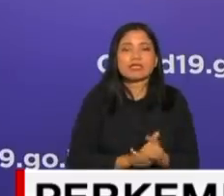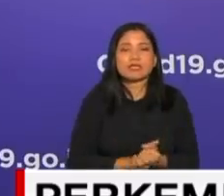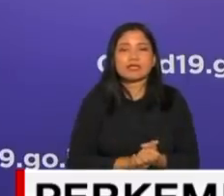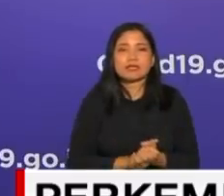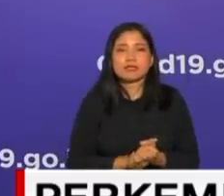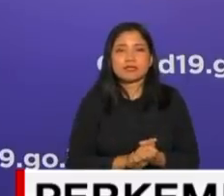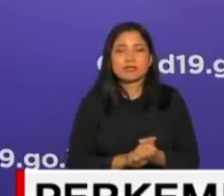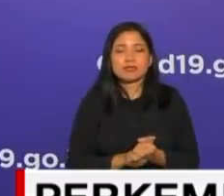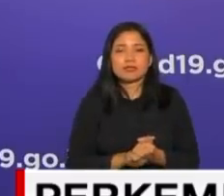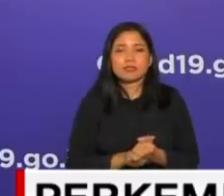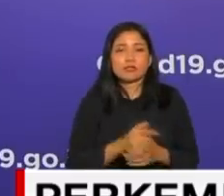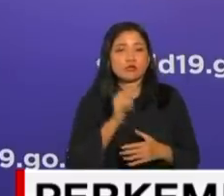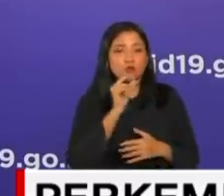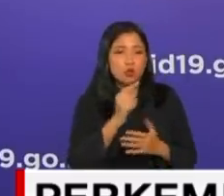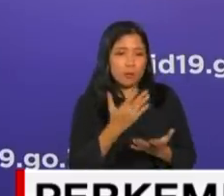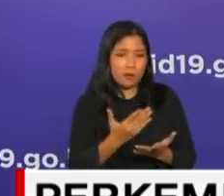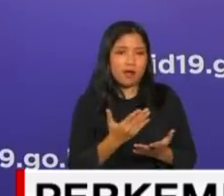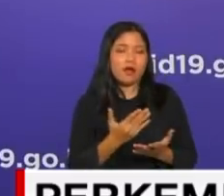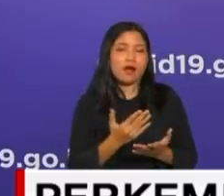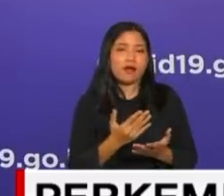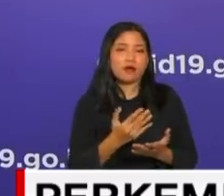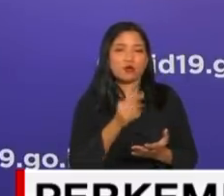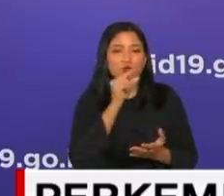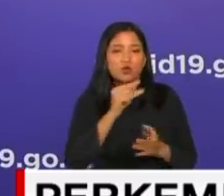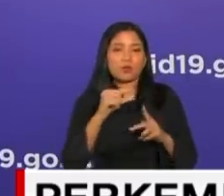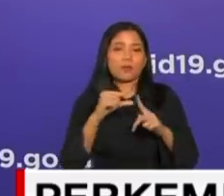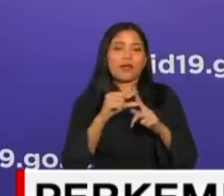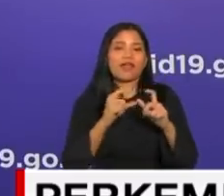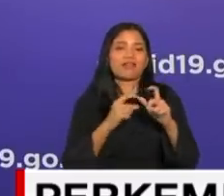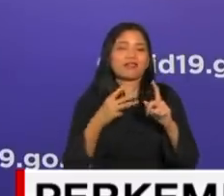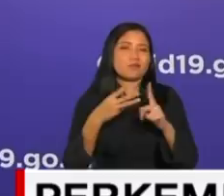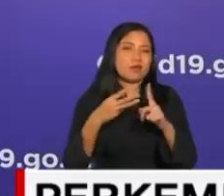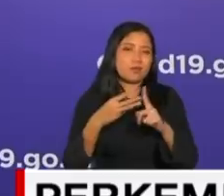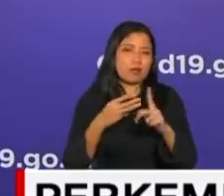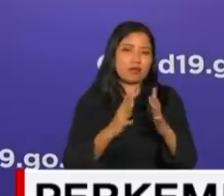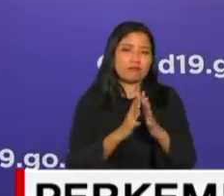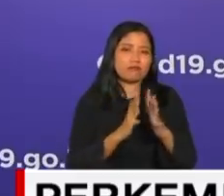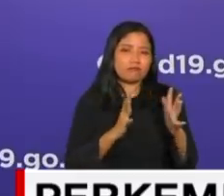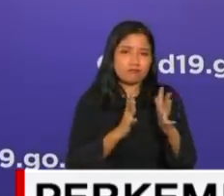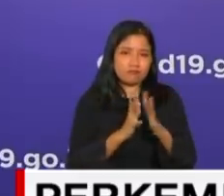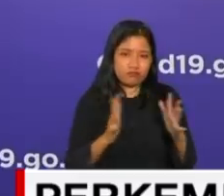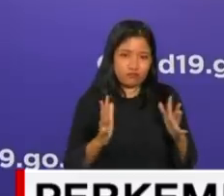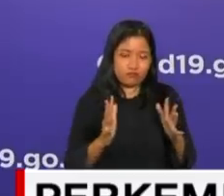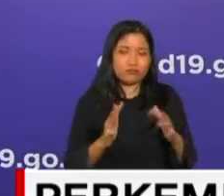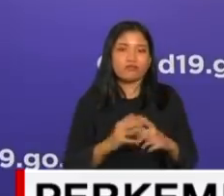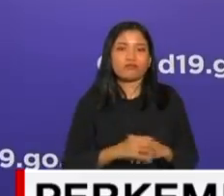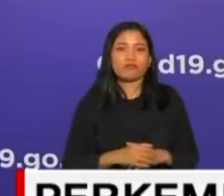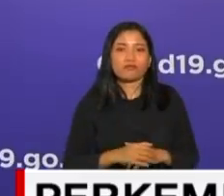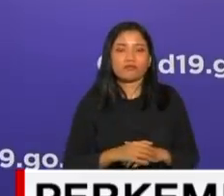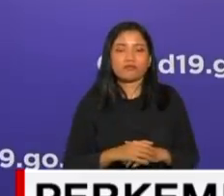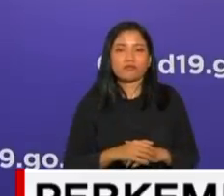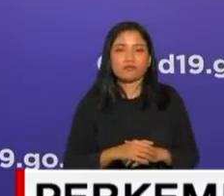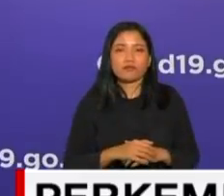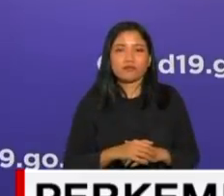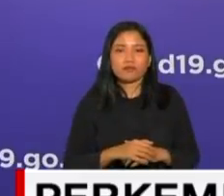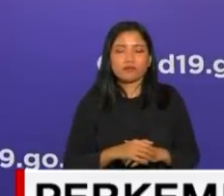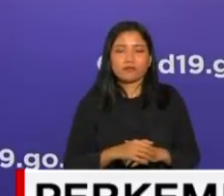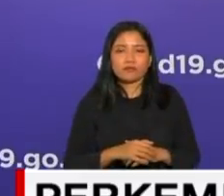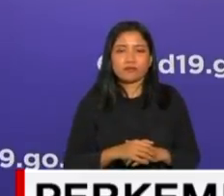dalam penyelenggaraan pswp pada daerah yang menyelenggarakannya atau